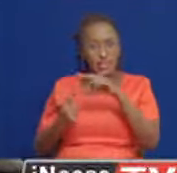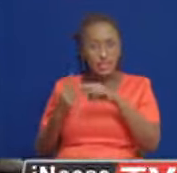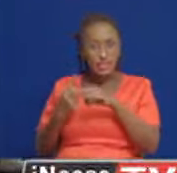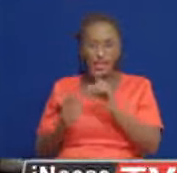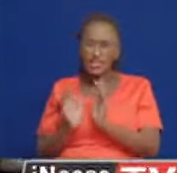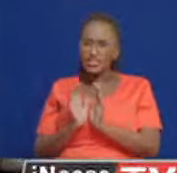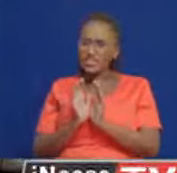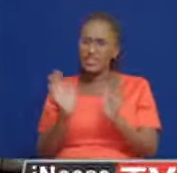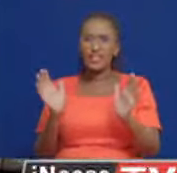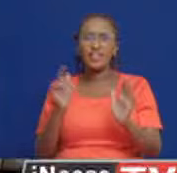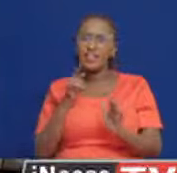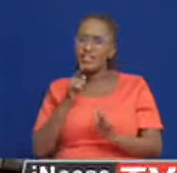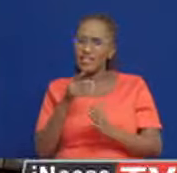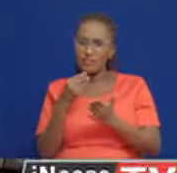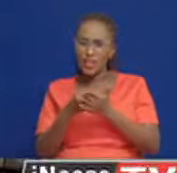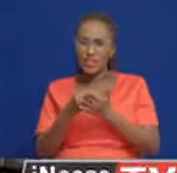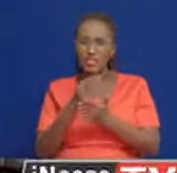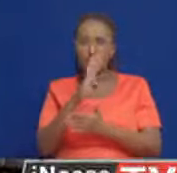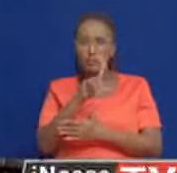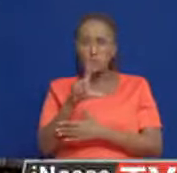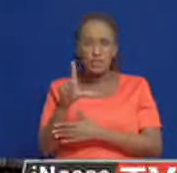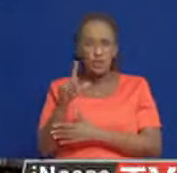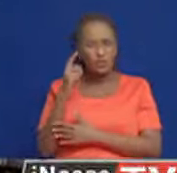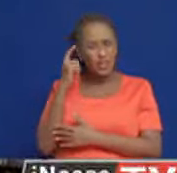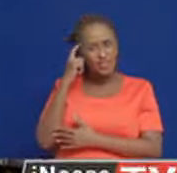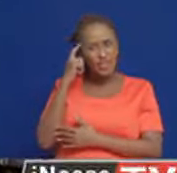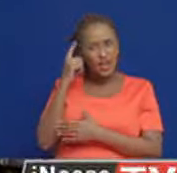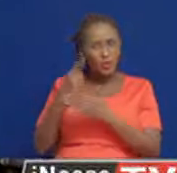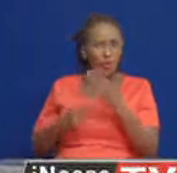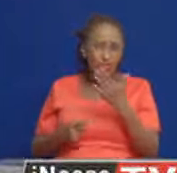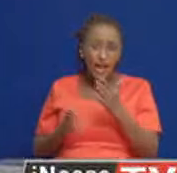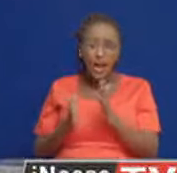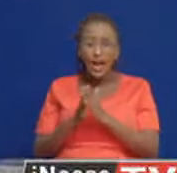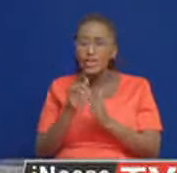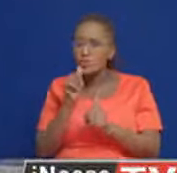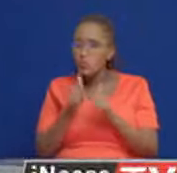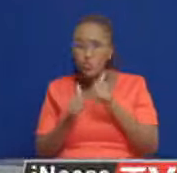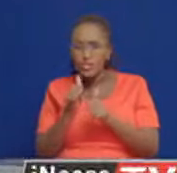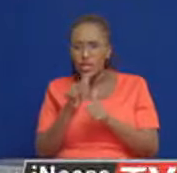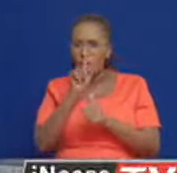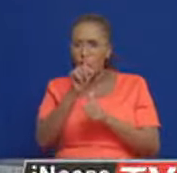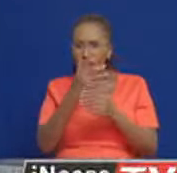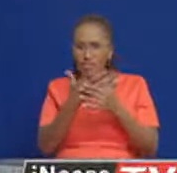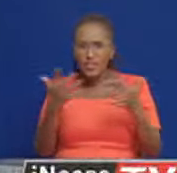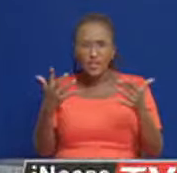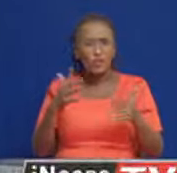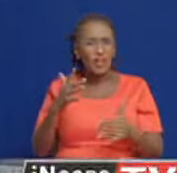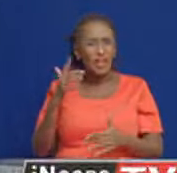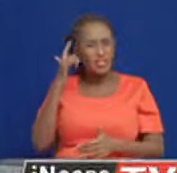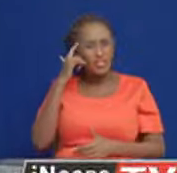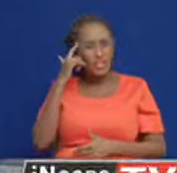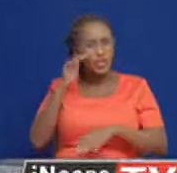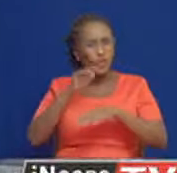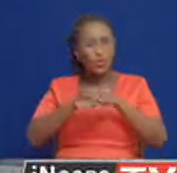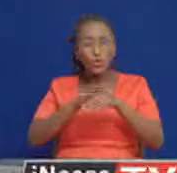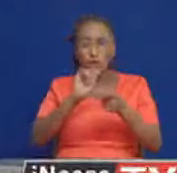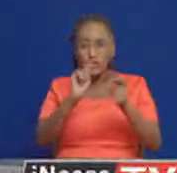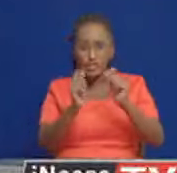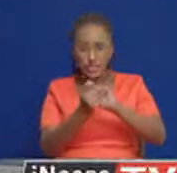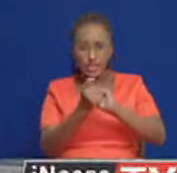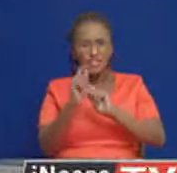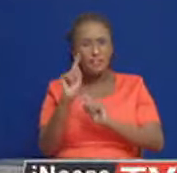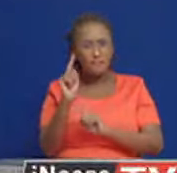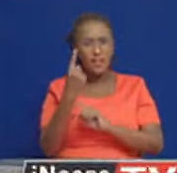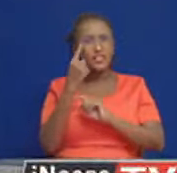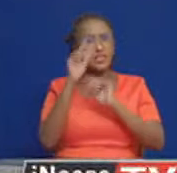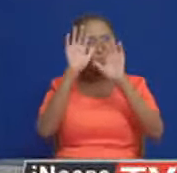unaona mswada huu wa fedha uvipi? Ni jambo lipi hili moja ambalo unaliona lafaa kubadilishwa la kwanza kabisa katika